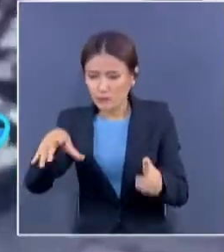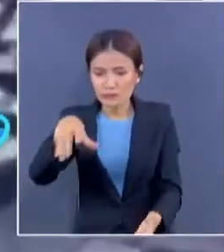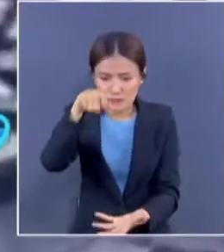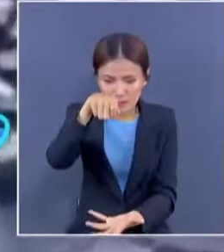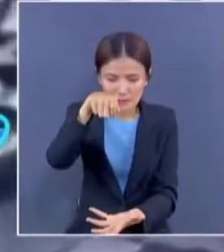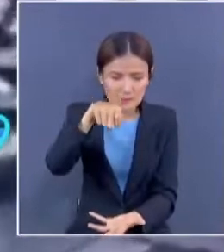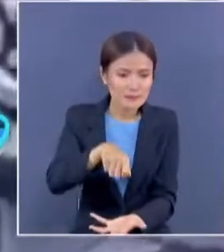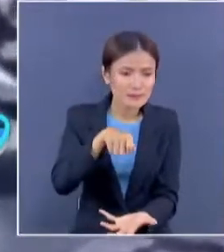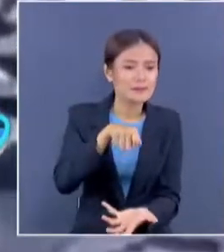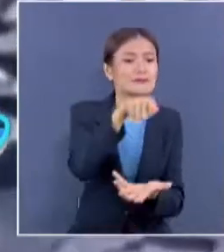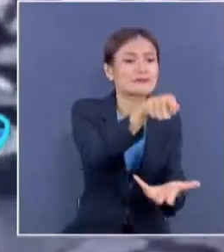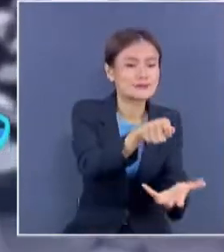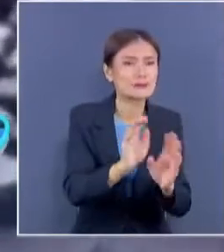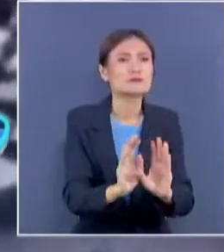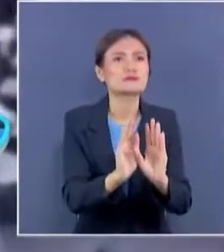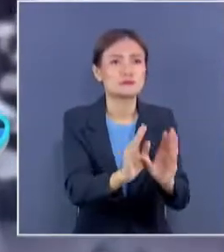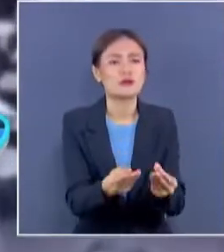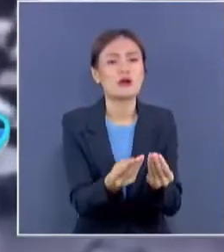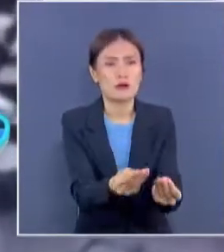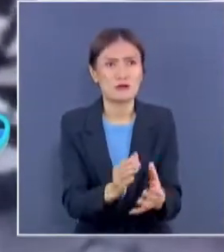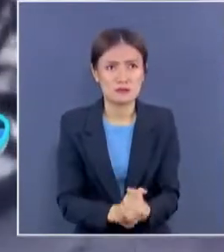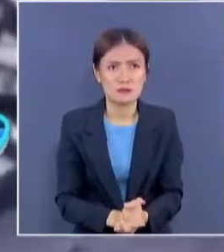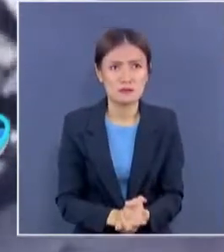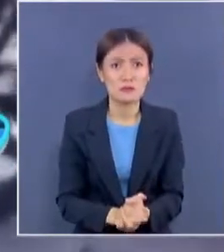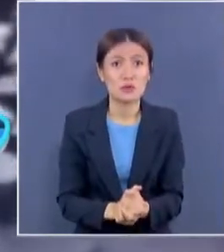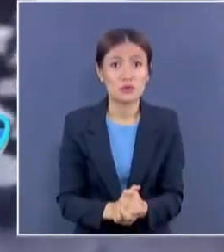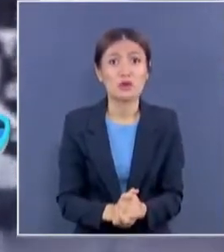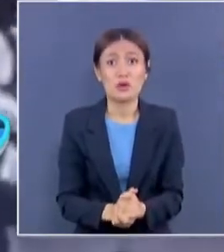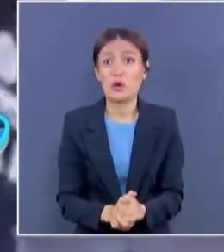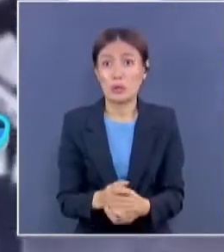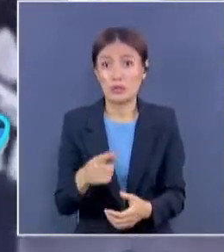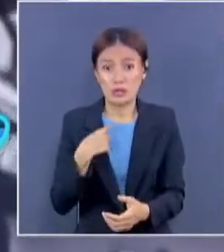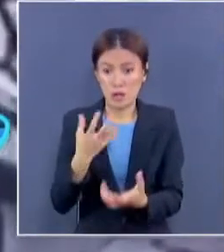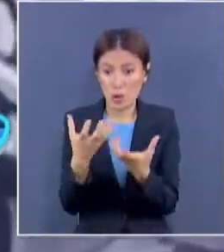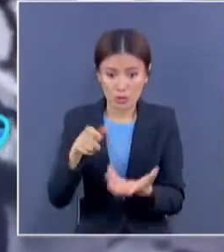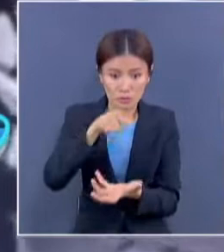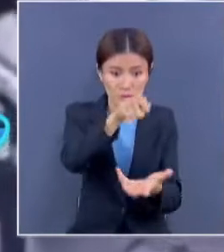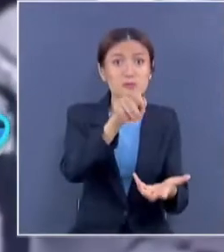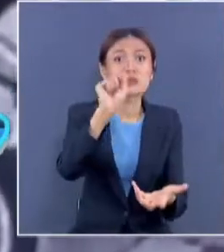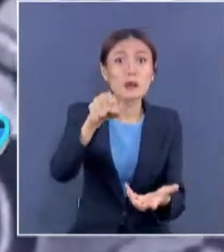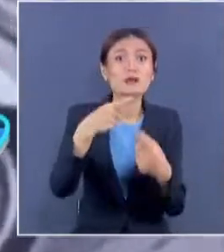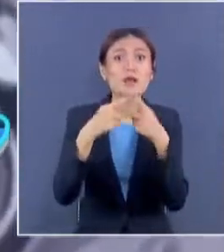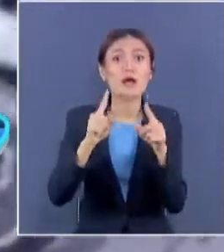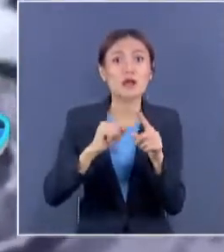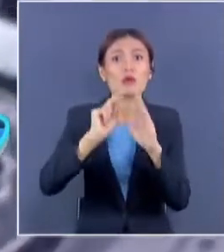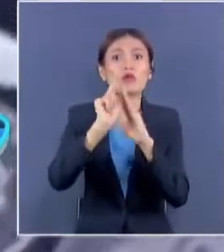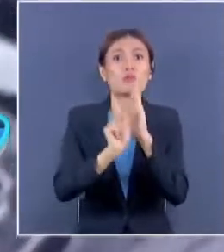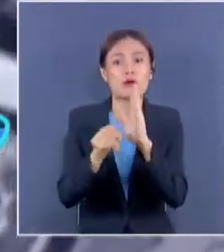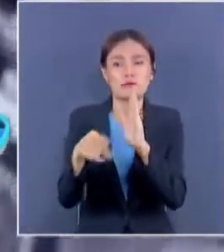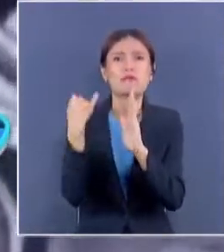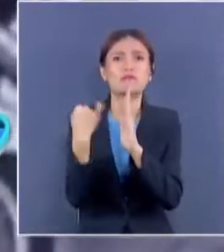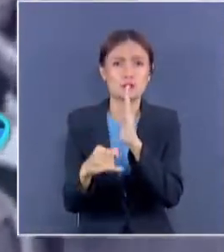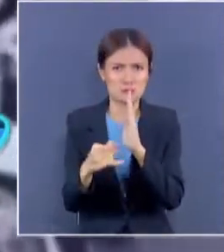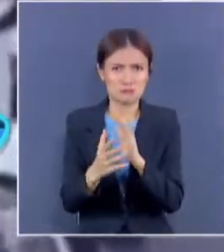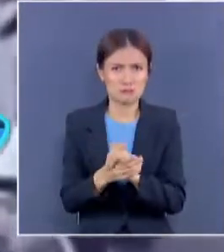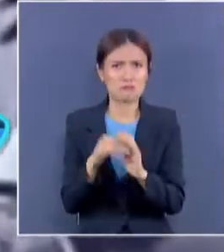คืนแม้ว่าคนร้ายนี้จะนำของเมื่อคืนแต่ว่าในทางกฎหมายคุณผู้ชมก็แน่นอนว่าการก่อเหตุมันสำเร็จแล้วนะความ